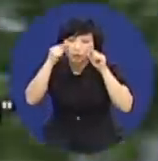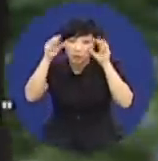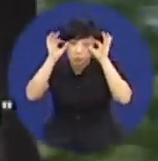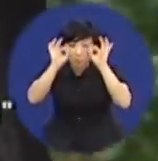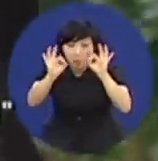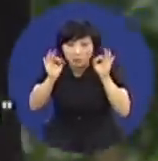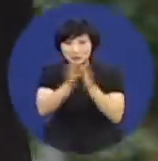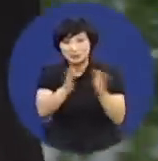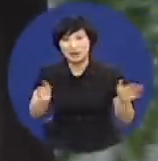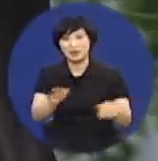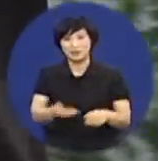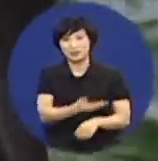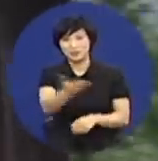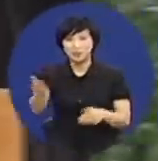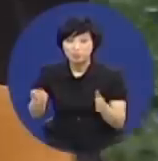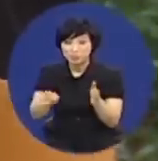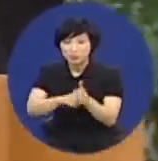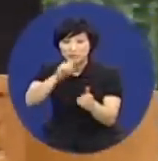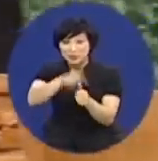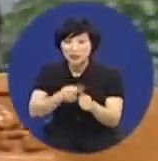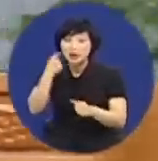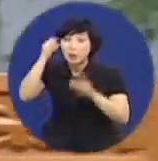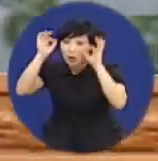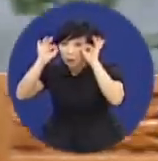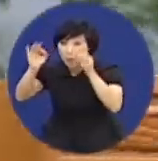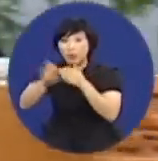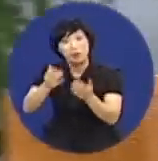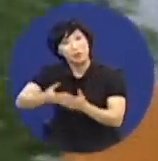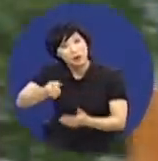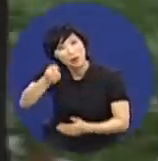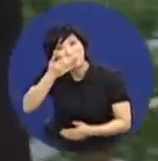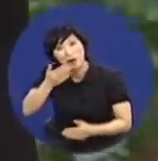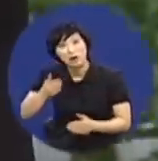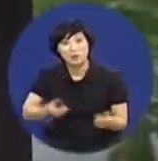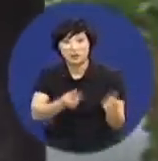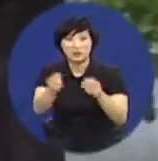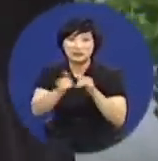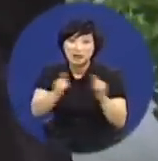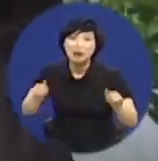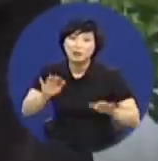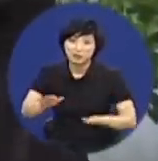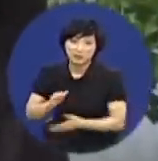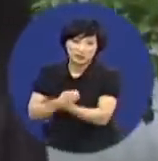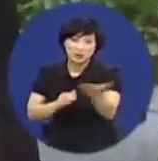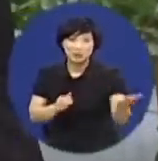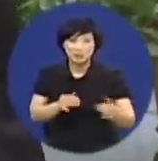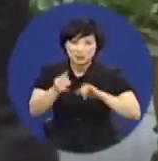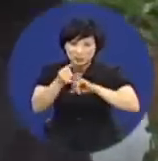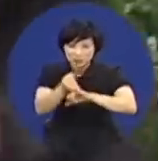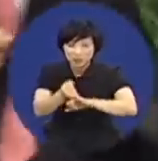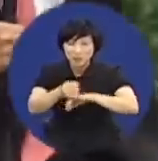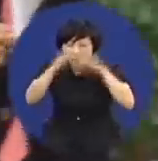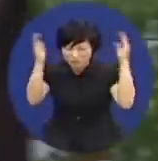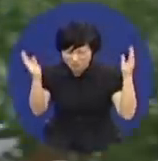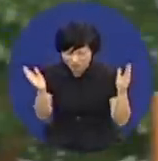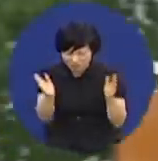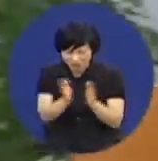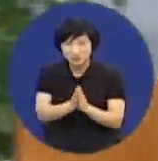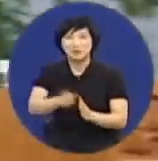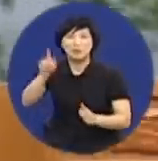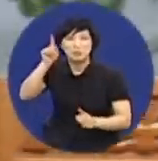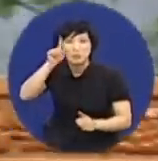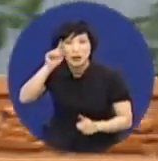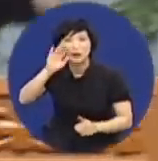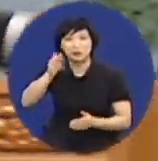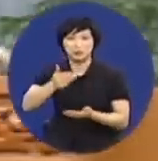人の目が見えるようになりました。信じると栄光を見る。今日このように神様の栄光を見る皆さん